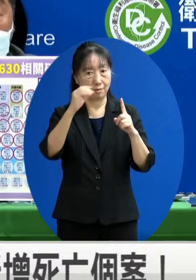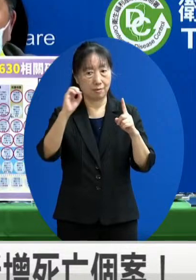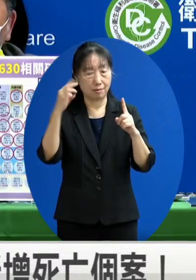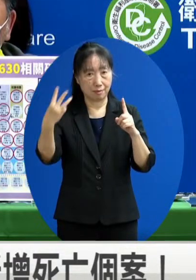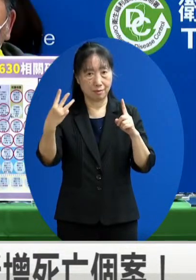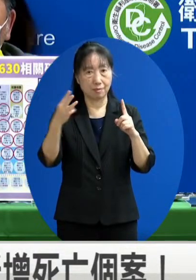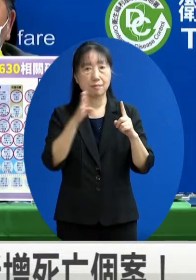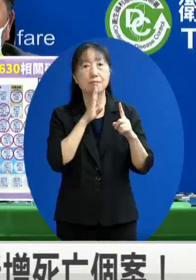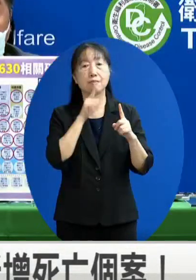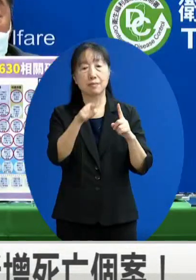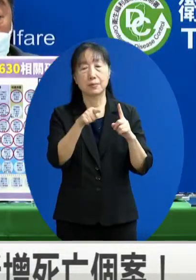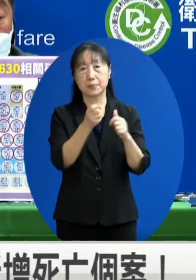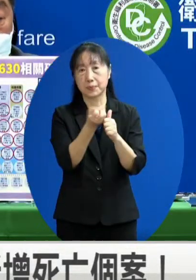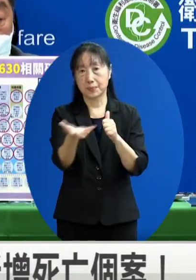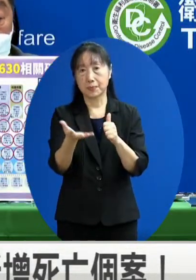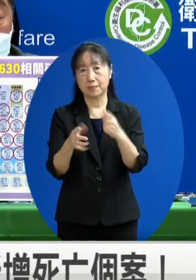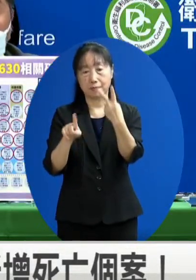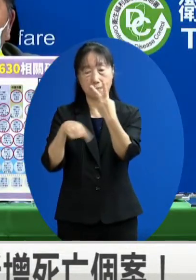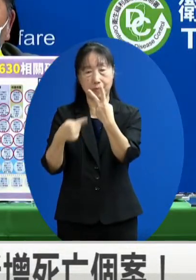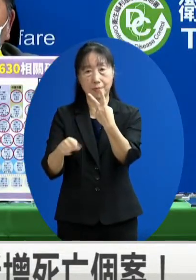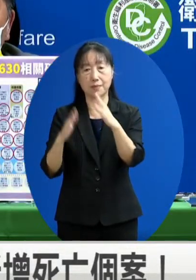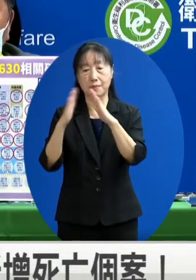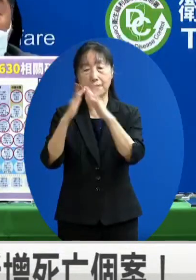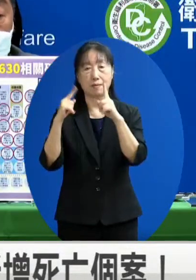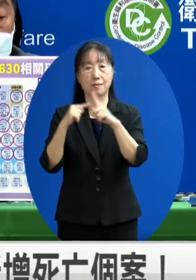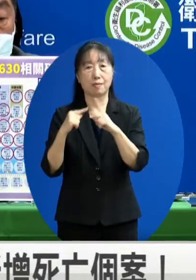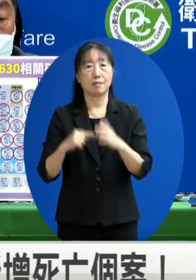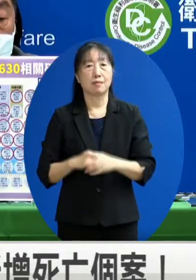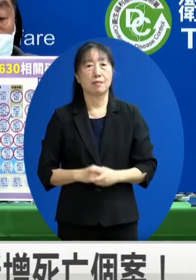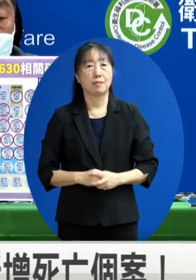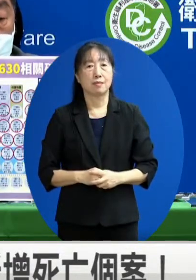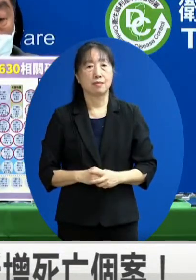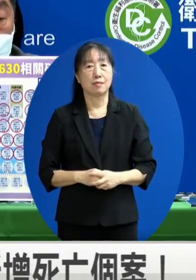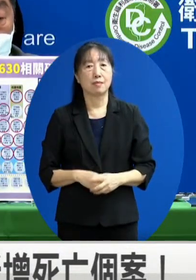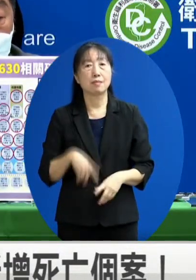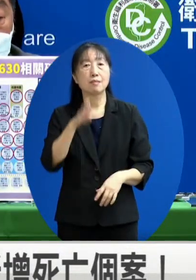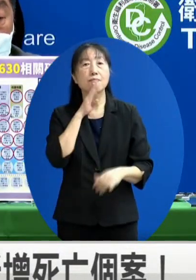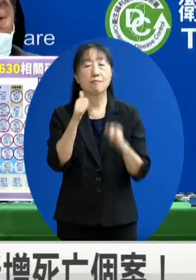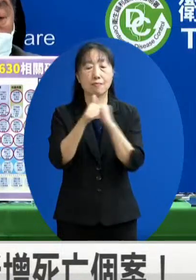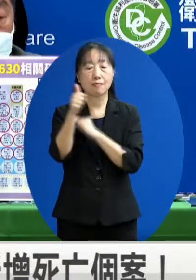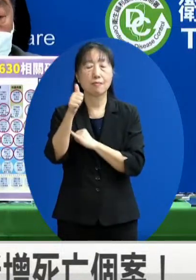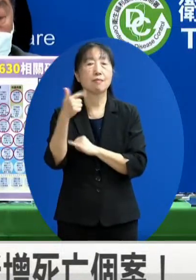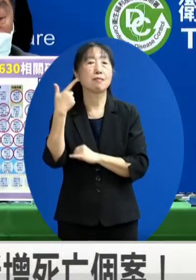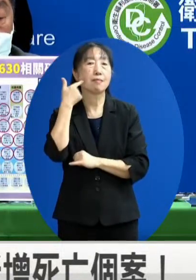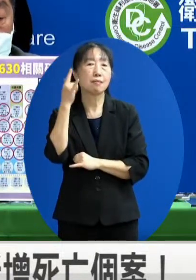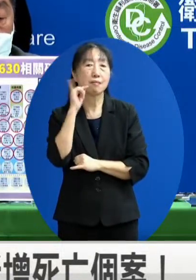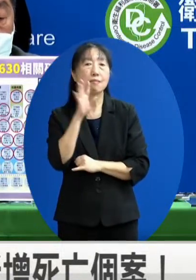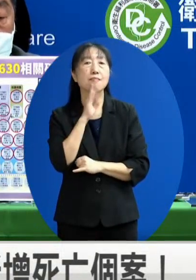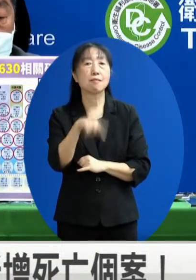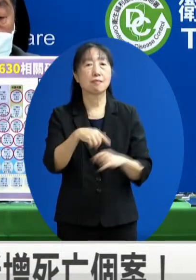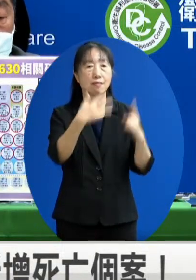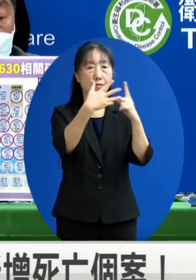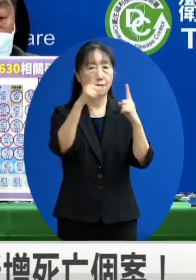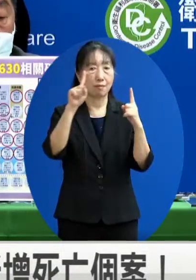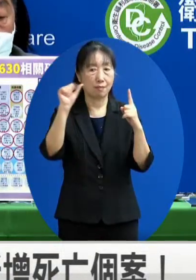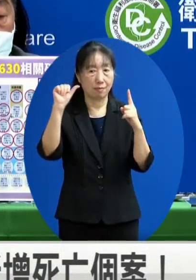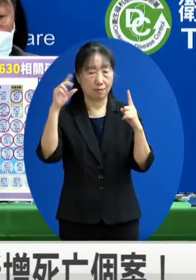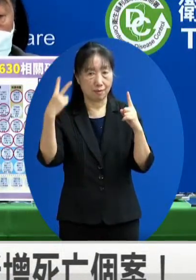17903所延伸的2位家人，他的公公跟婆婆，